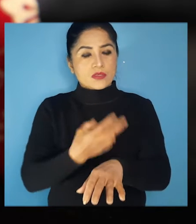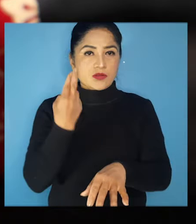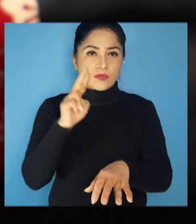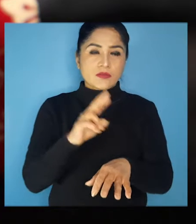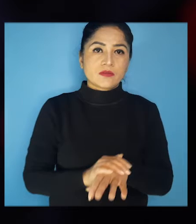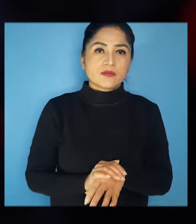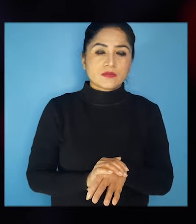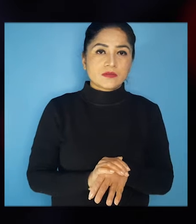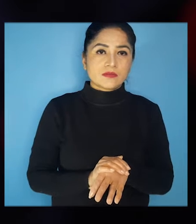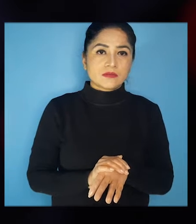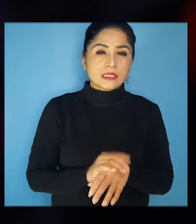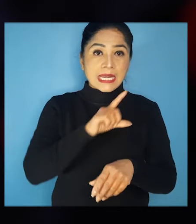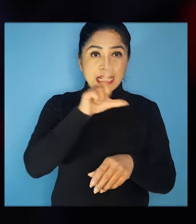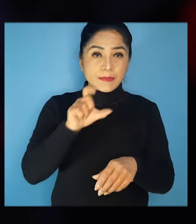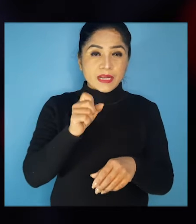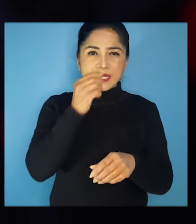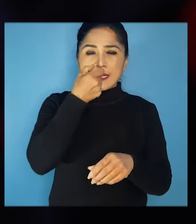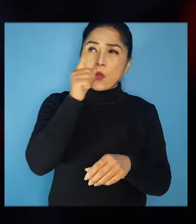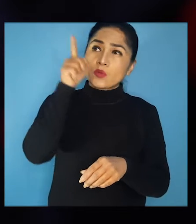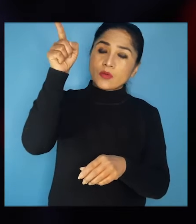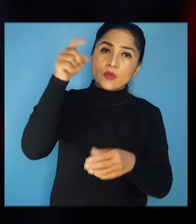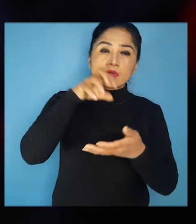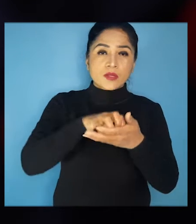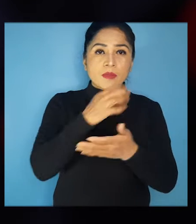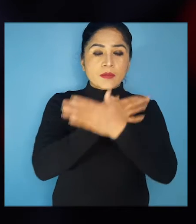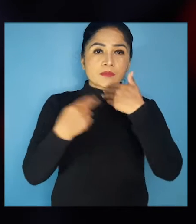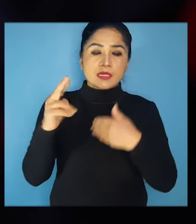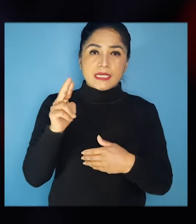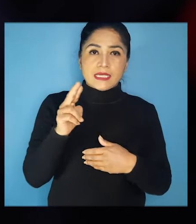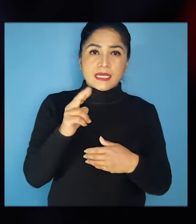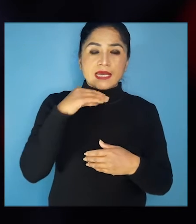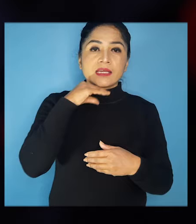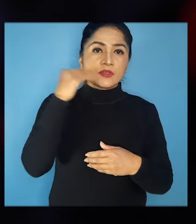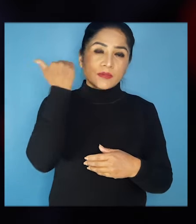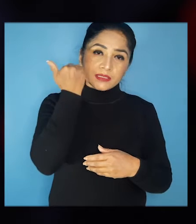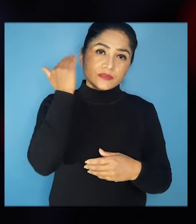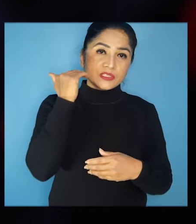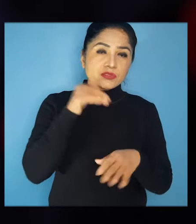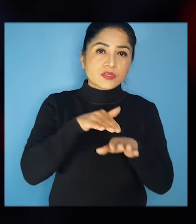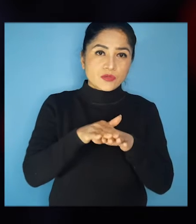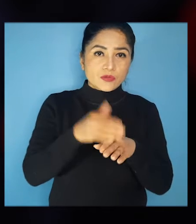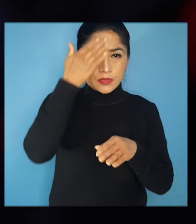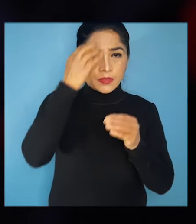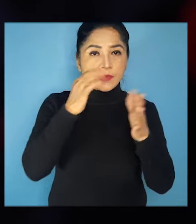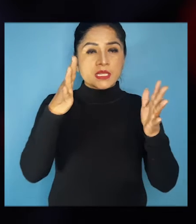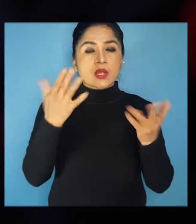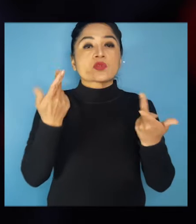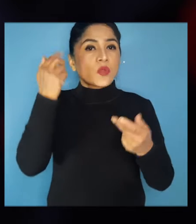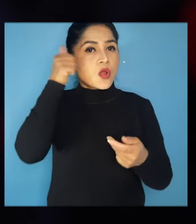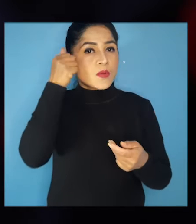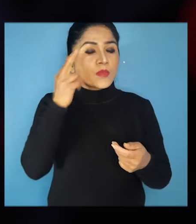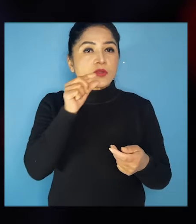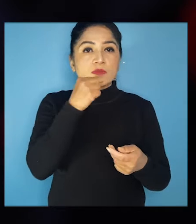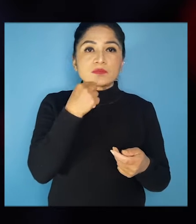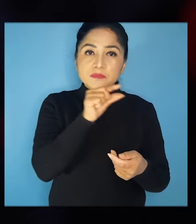छ। नेपालका दुर्गम क्षेत्रमा अपङ्गता भएका किशोर किशोरीहरूले महामारीको कस्तो अनुभव गरे